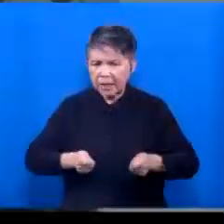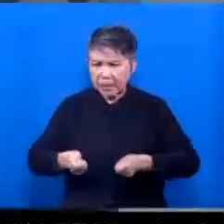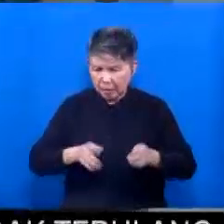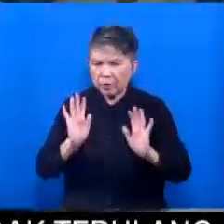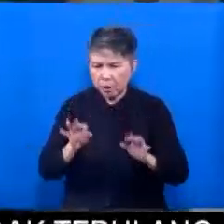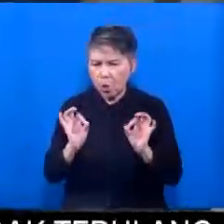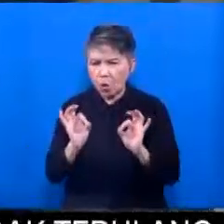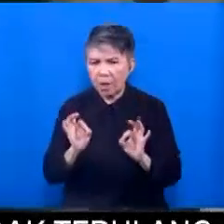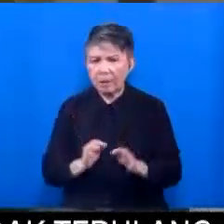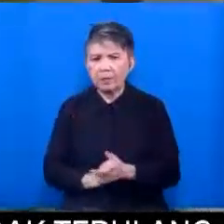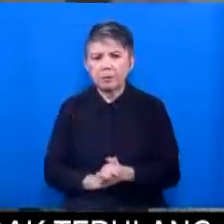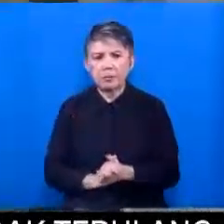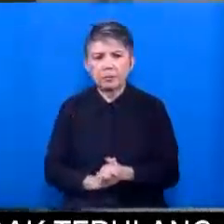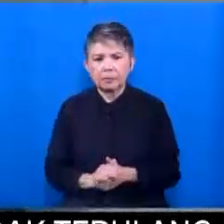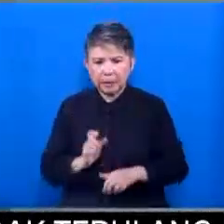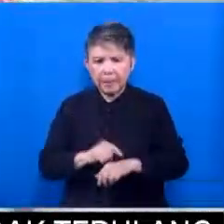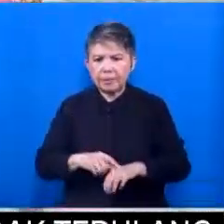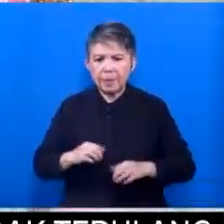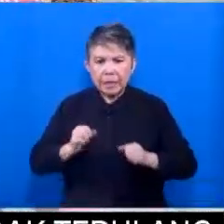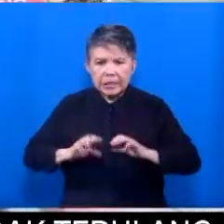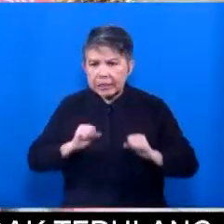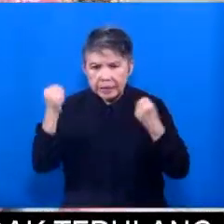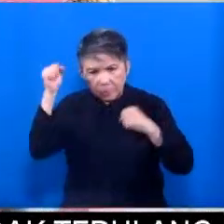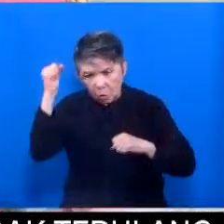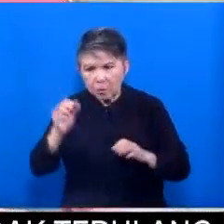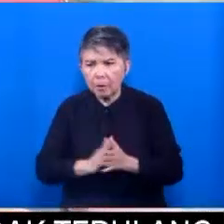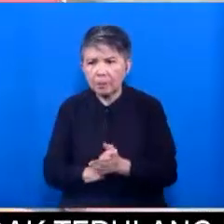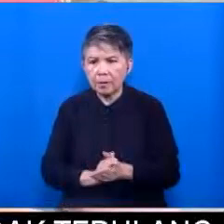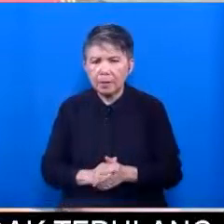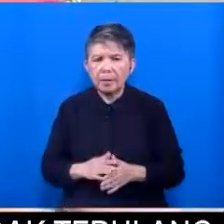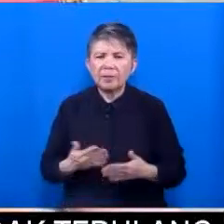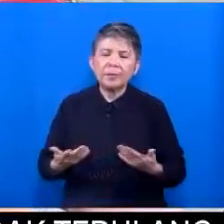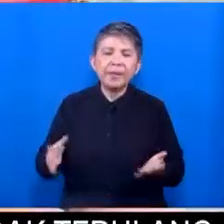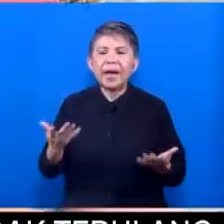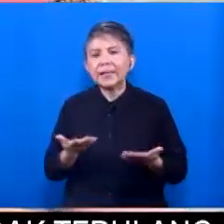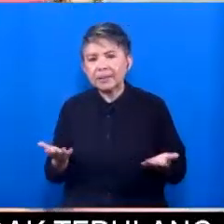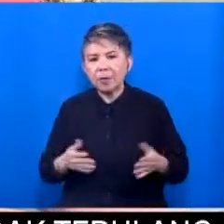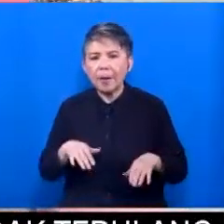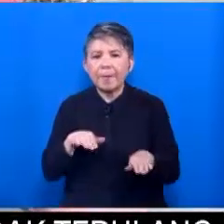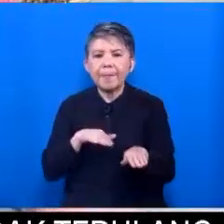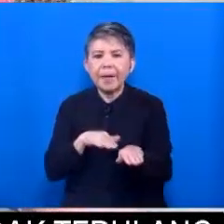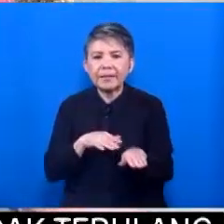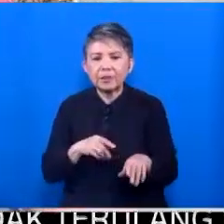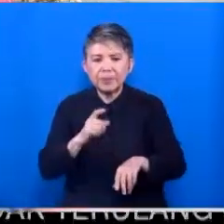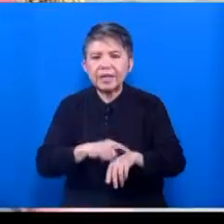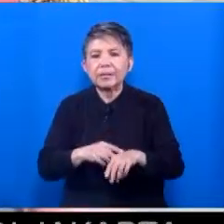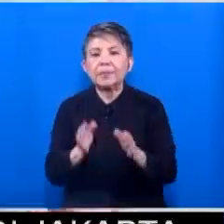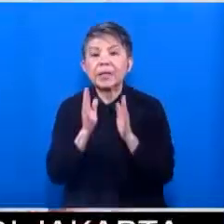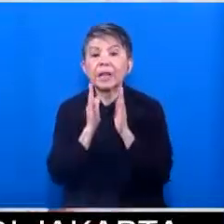pada jam-jam dengan mobilitas warga yang tinggi. Wajar sih, kayak macetnya itu mungkin di jam-jam tertentu